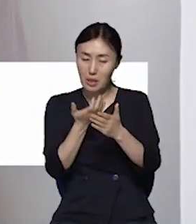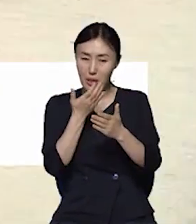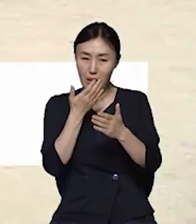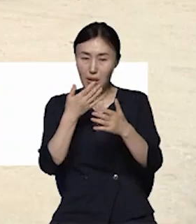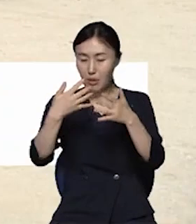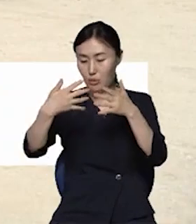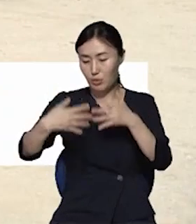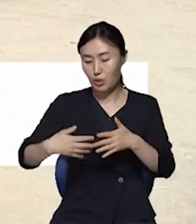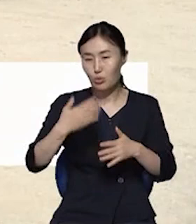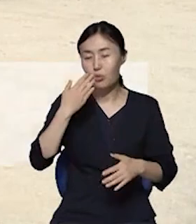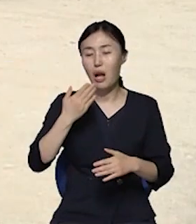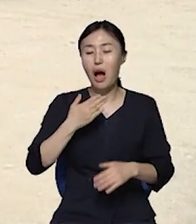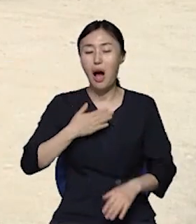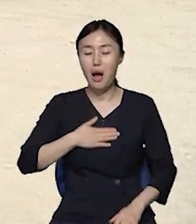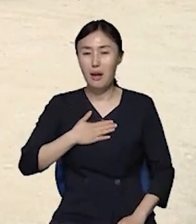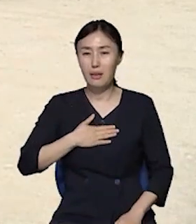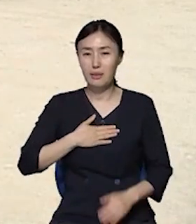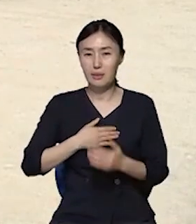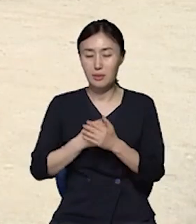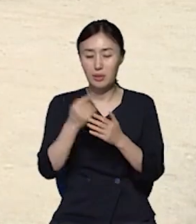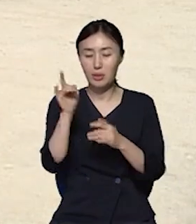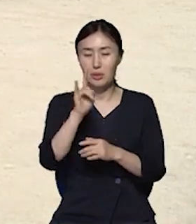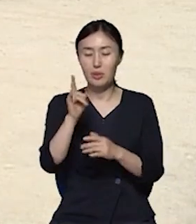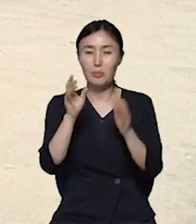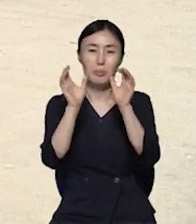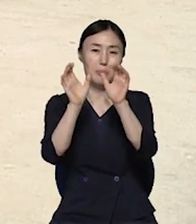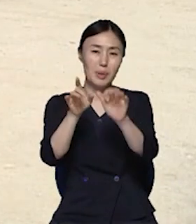줄 알았다며 책임을 떠넘겼습니다.